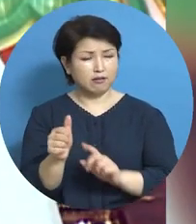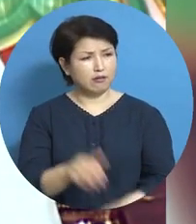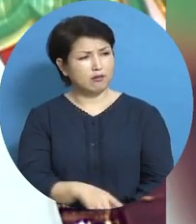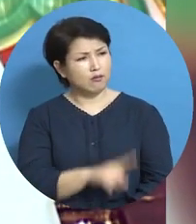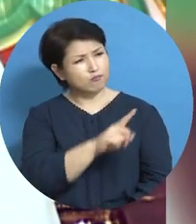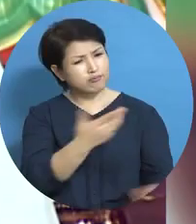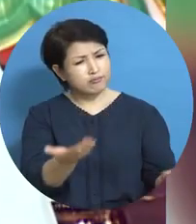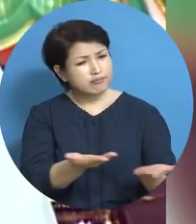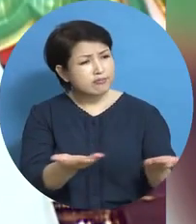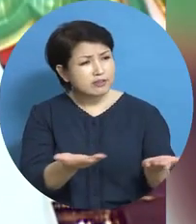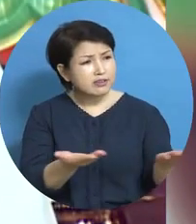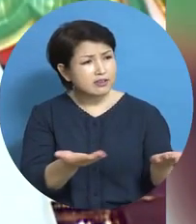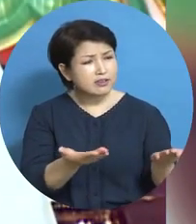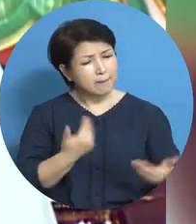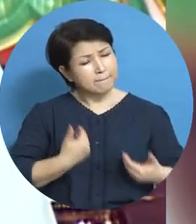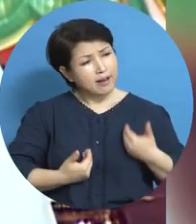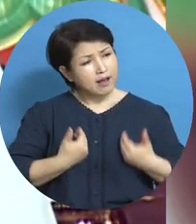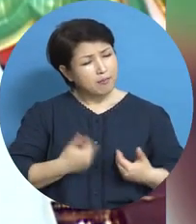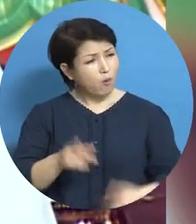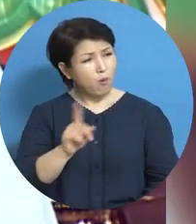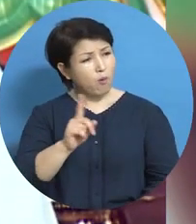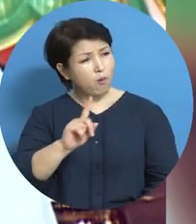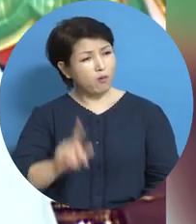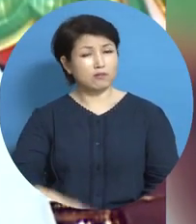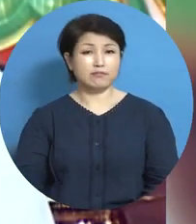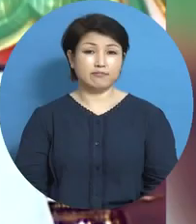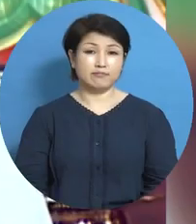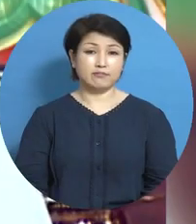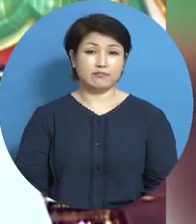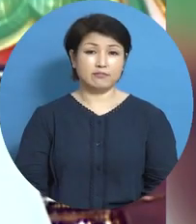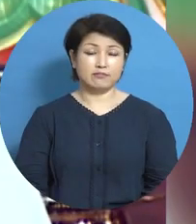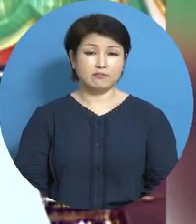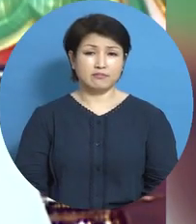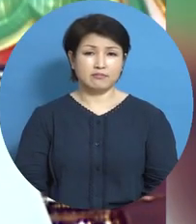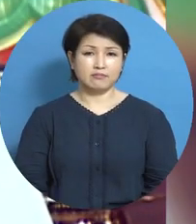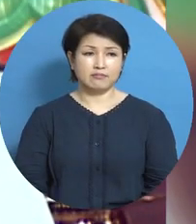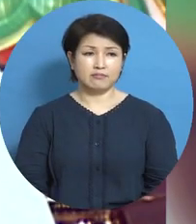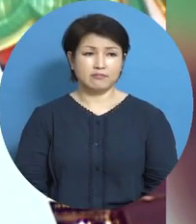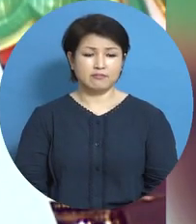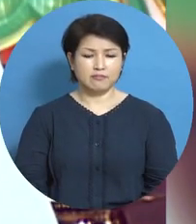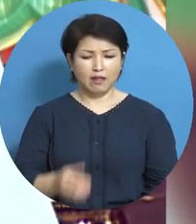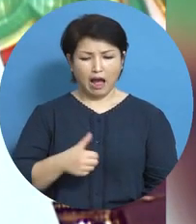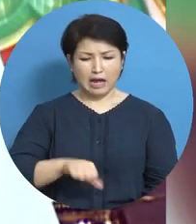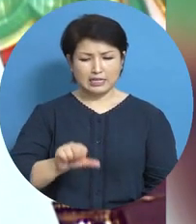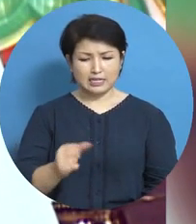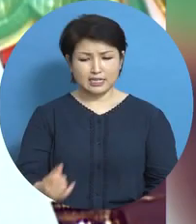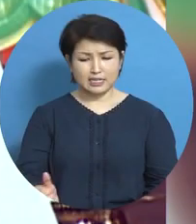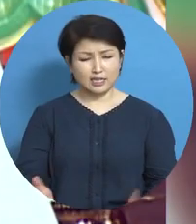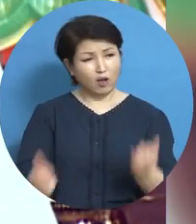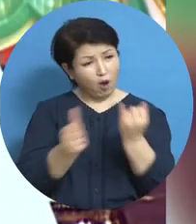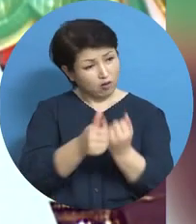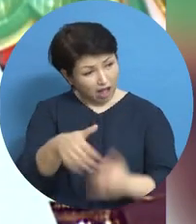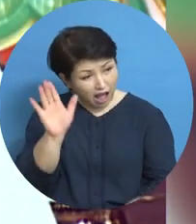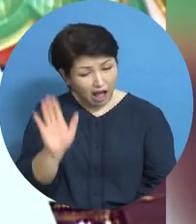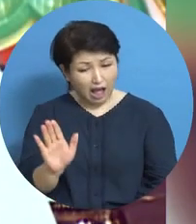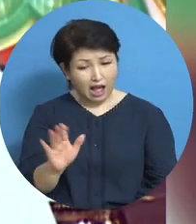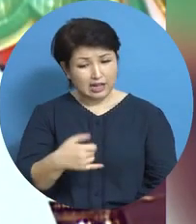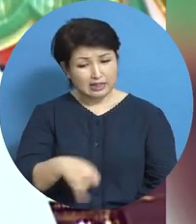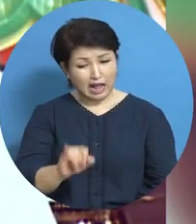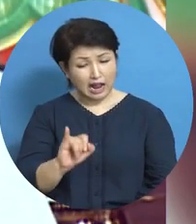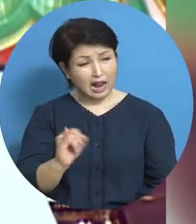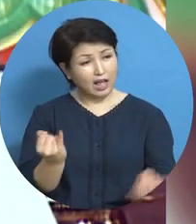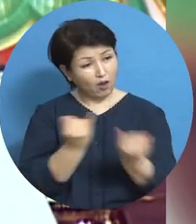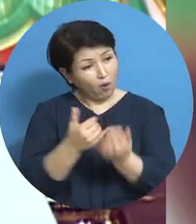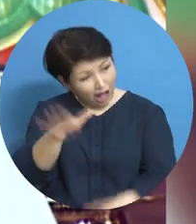도대체 무슨 일이요? 그렇게 바빠요? 아니, 아들 장가라도 보낸단 말이요? 딸 시집이라도